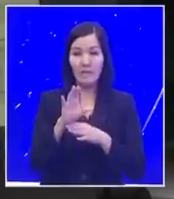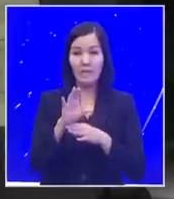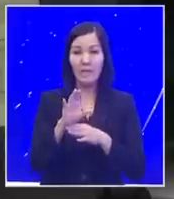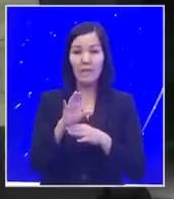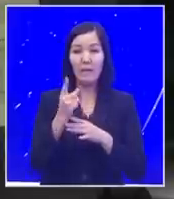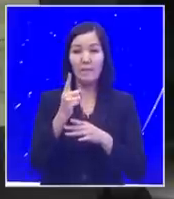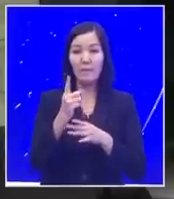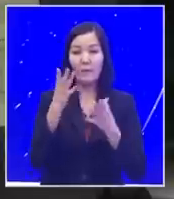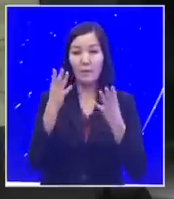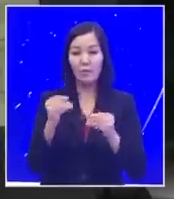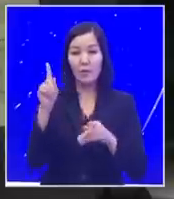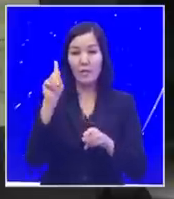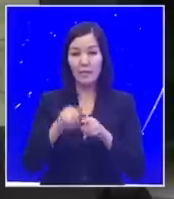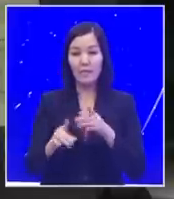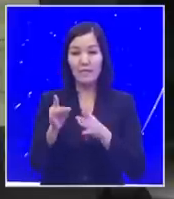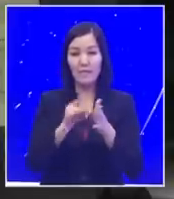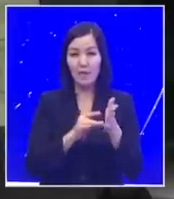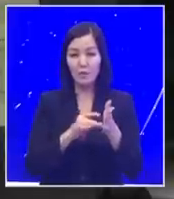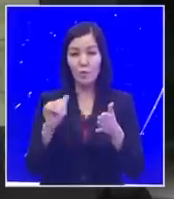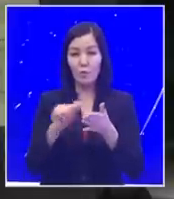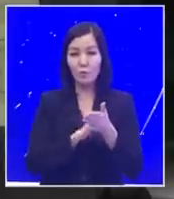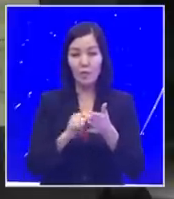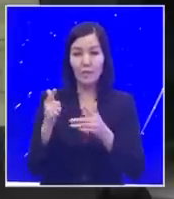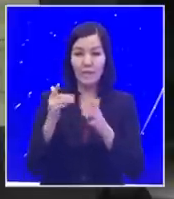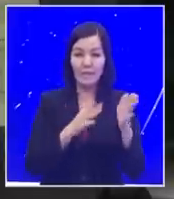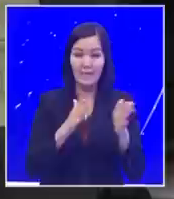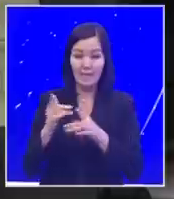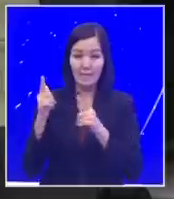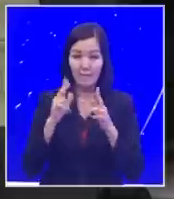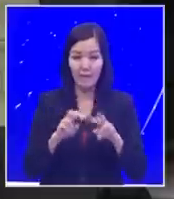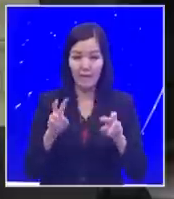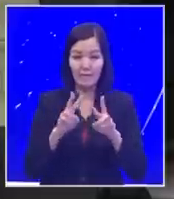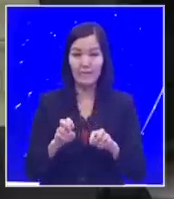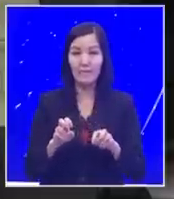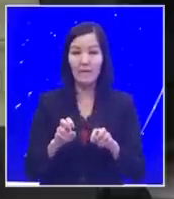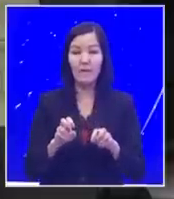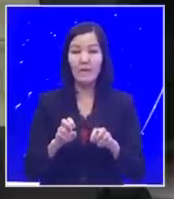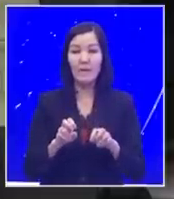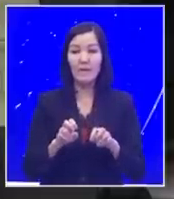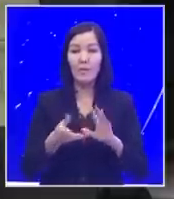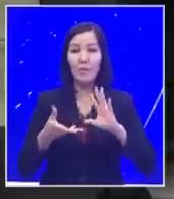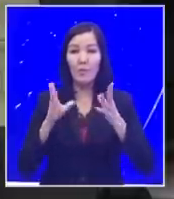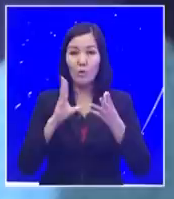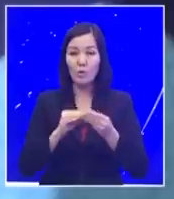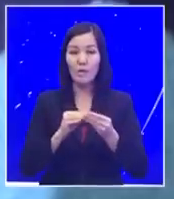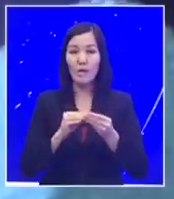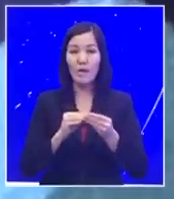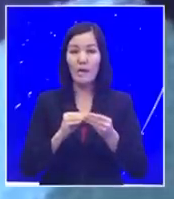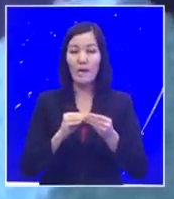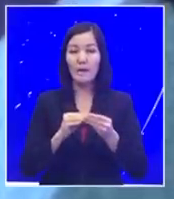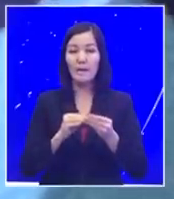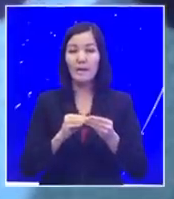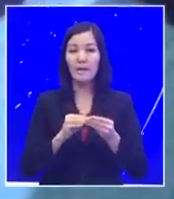жұмыс күн ішінде құжаттарын түгелдей қарастырып, жаңағындай штаттың қорытындысына сәйкес